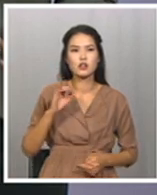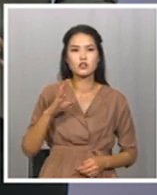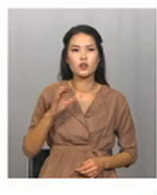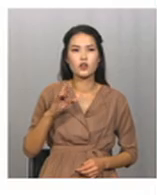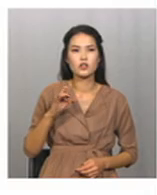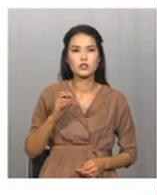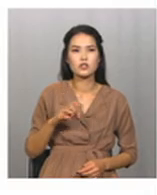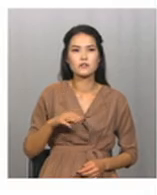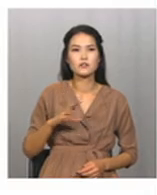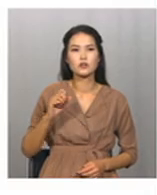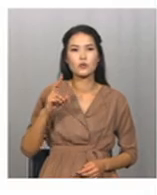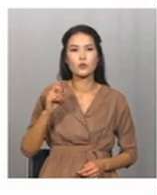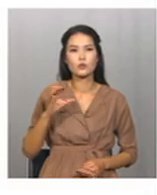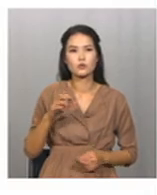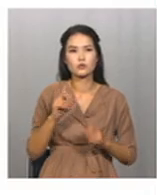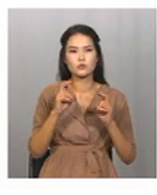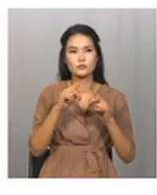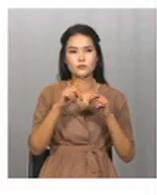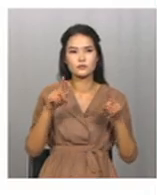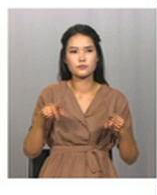куст.